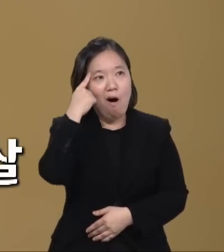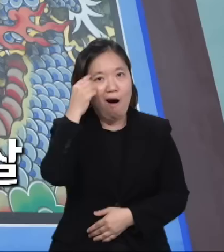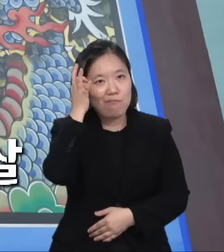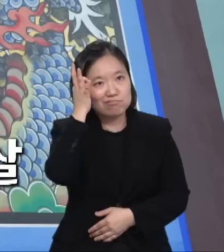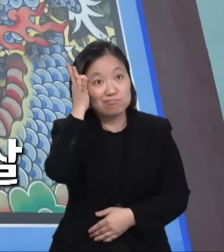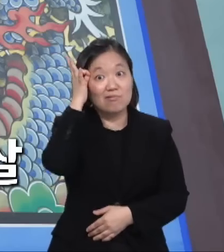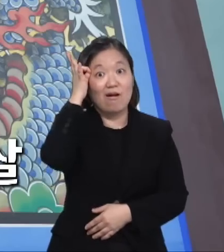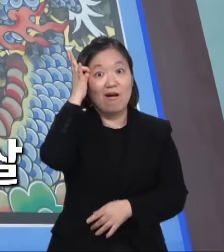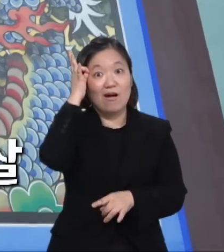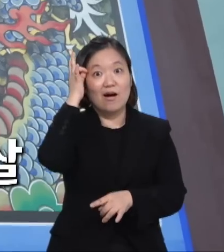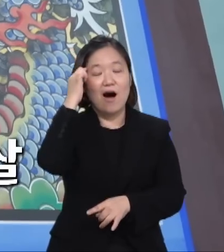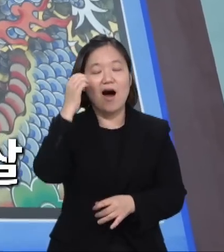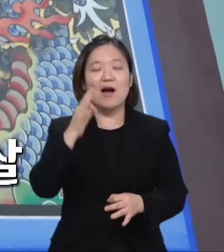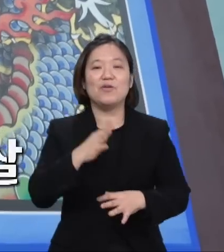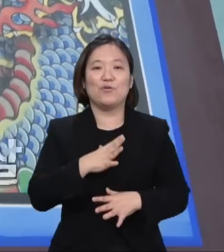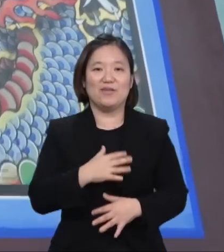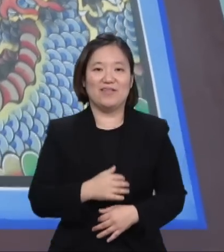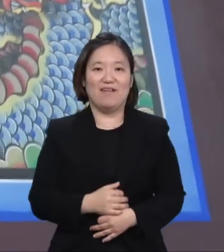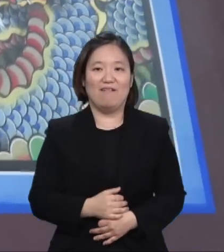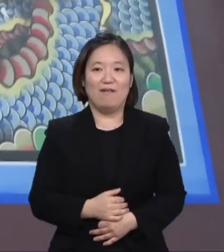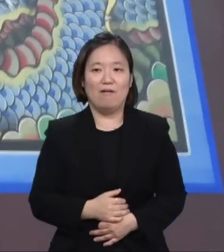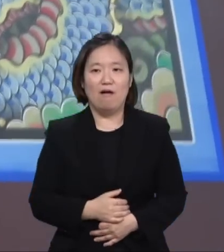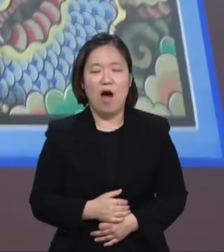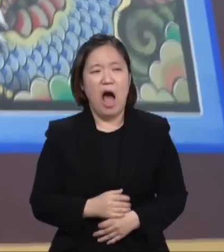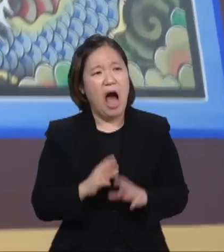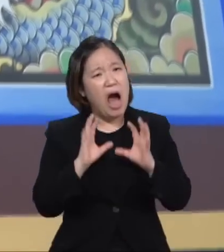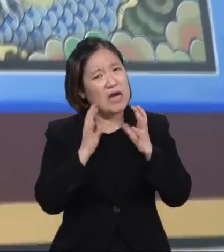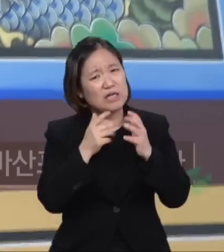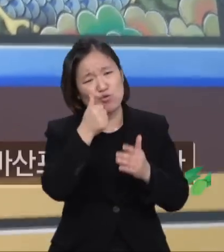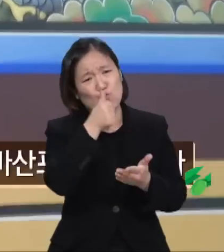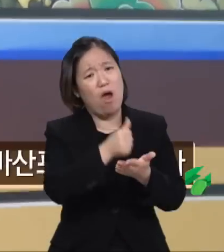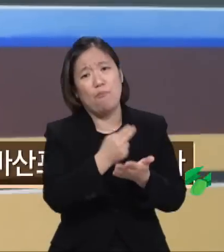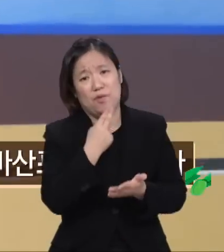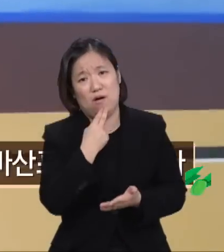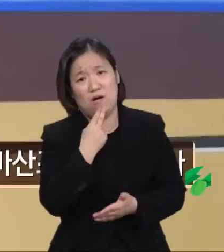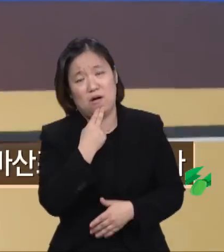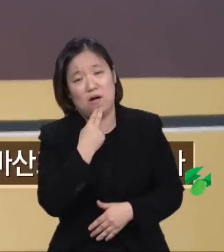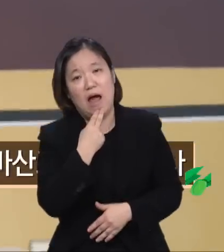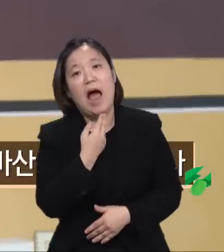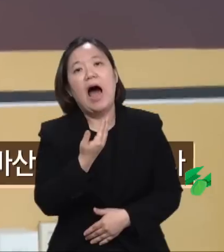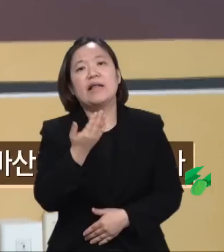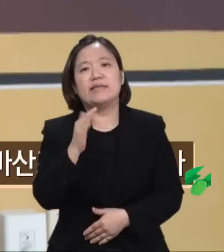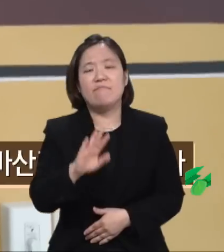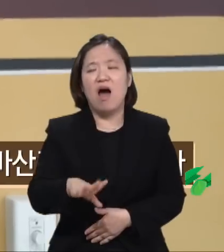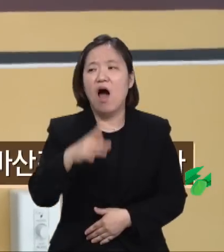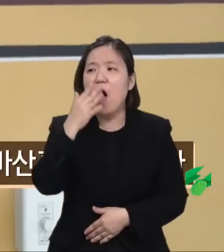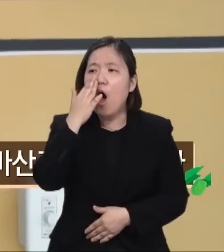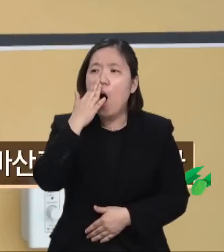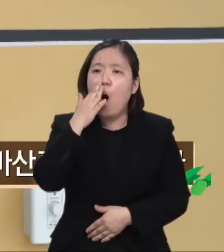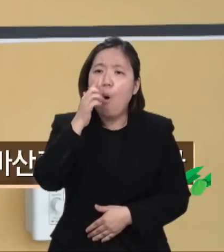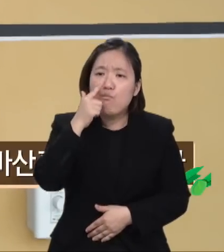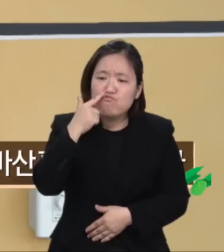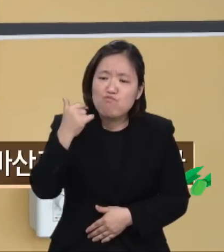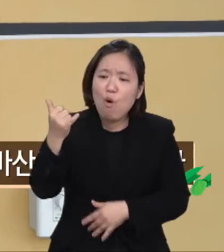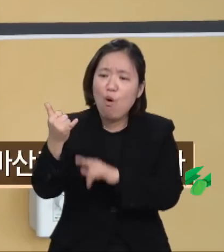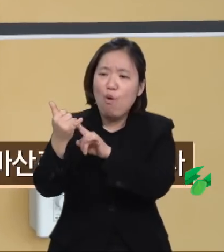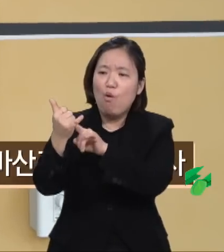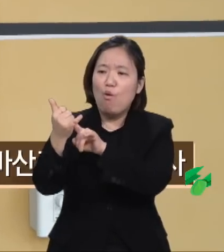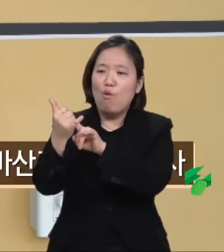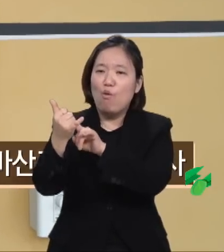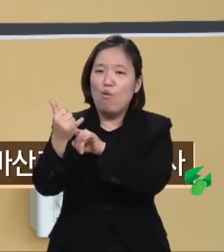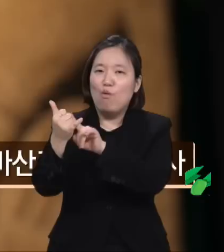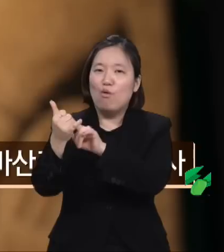거예요 애들이 무슨 죄가 있어요 다만 부모가 낙태한 그 죄업에 의해서